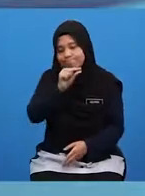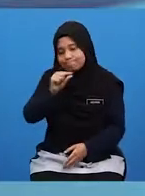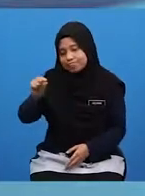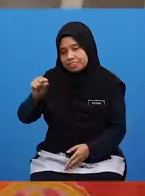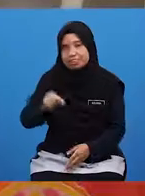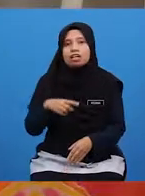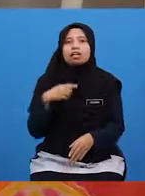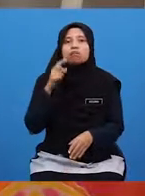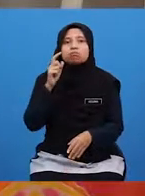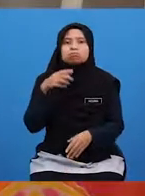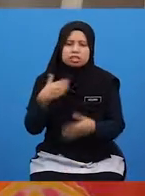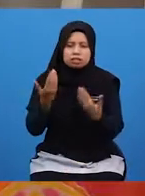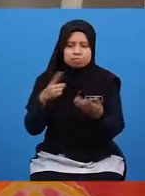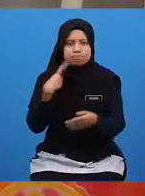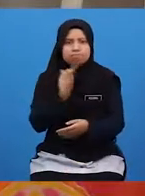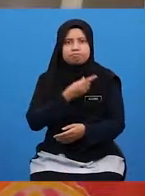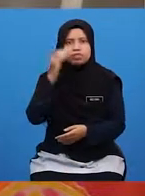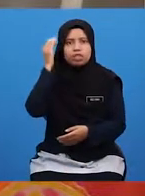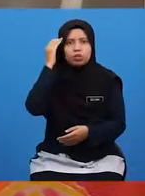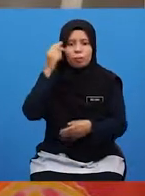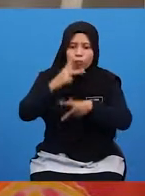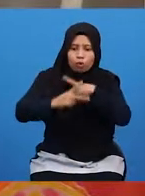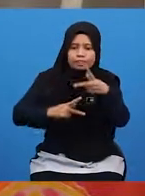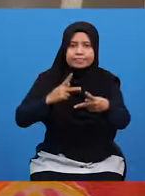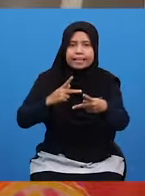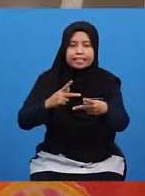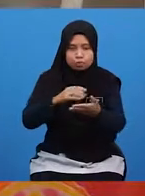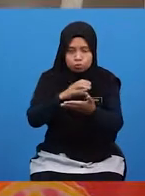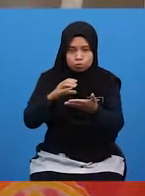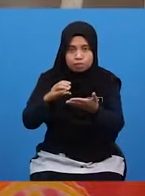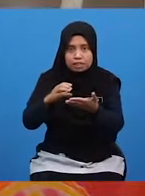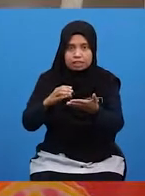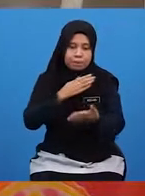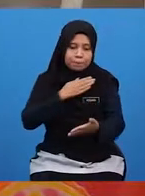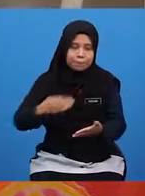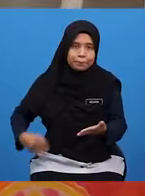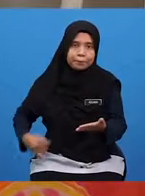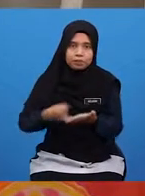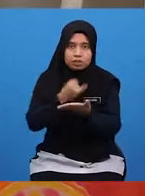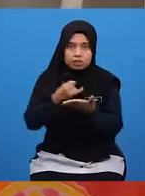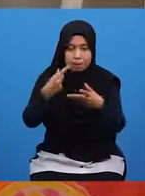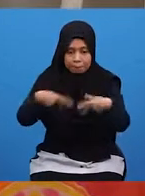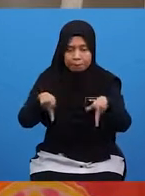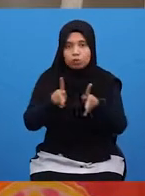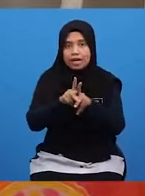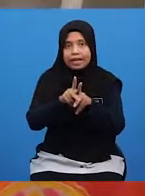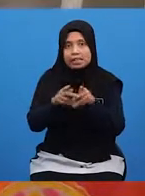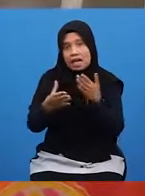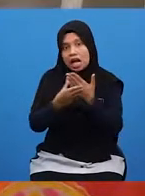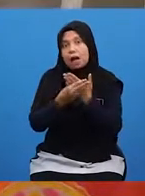Sebagaimana yang kita ketahui, proses mencanting batik lukis memerlukan